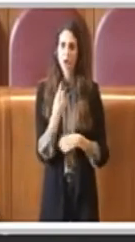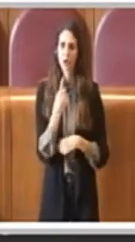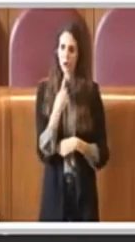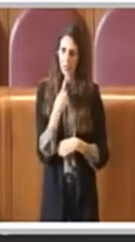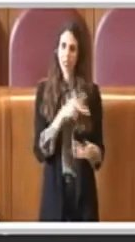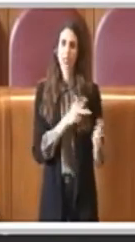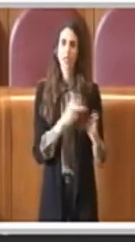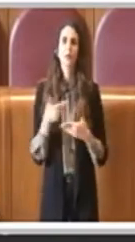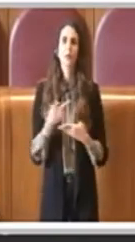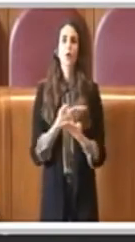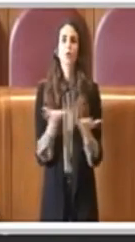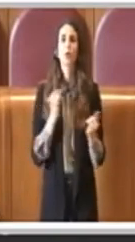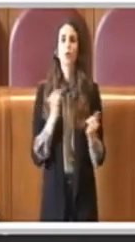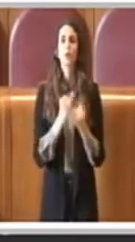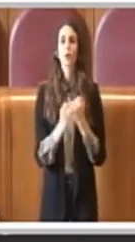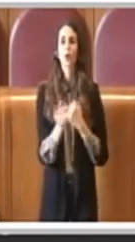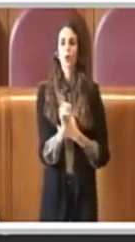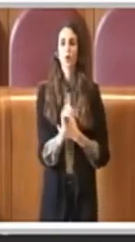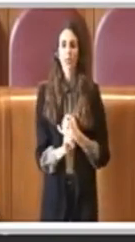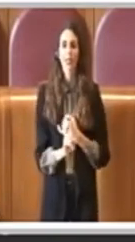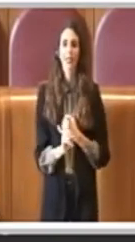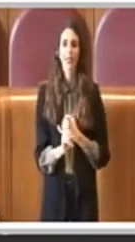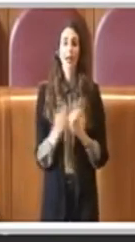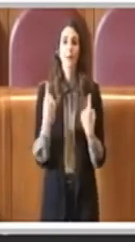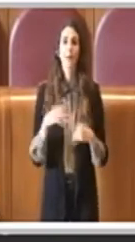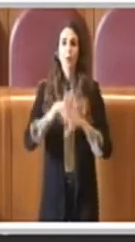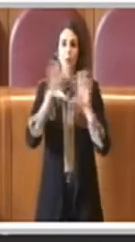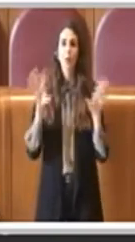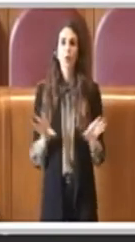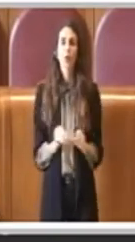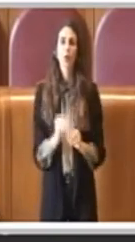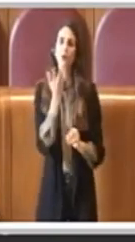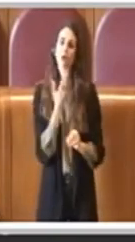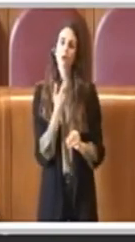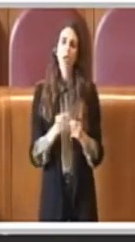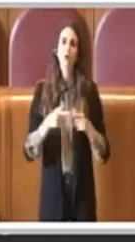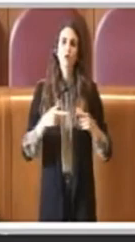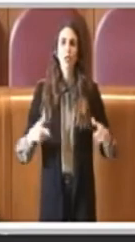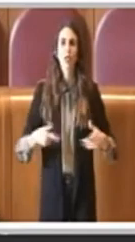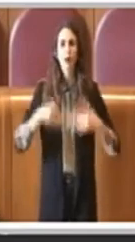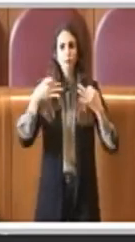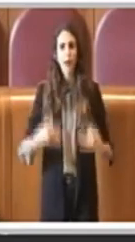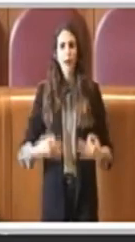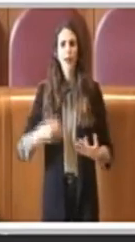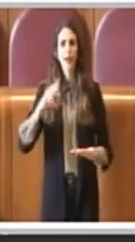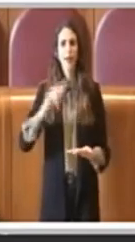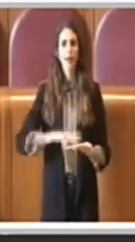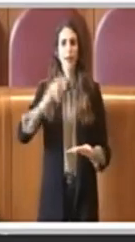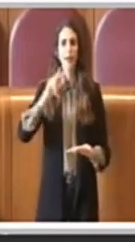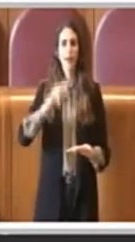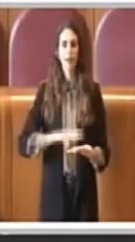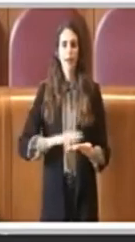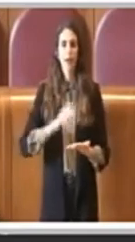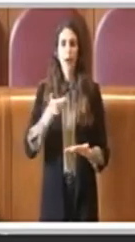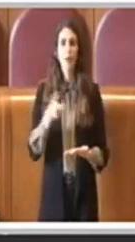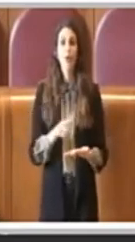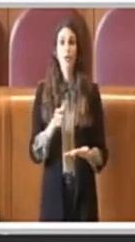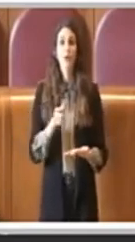in generale la sicurezza della città, perché comunque ci risulta che ad oggi